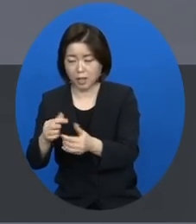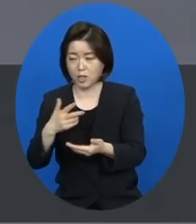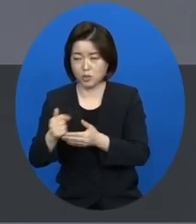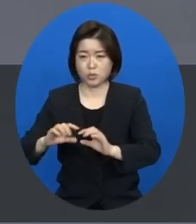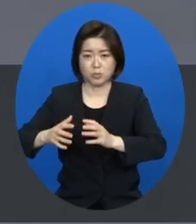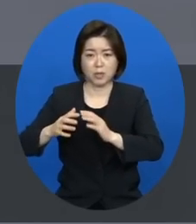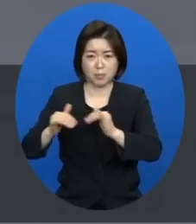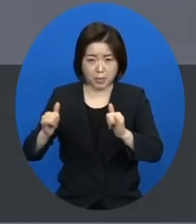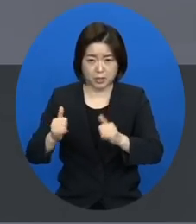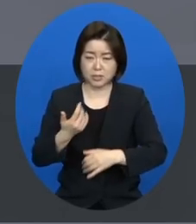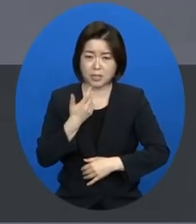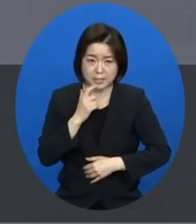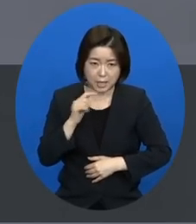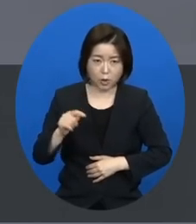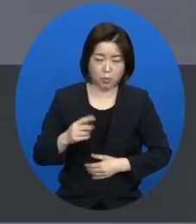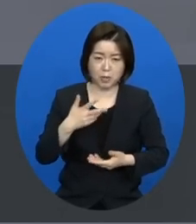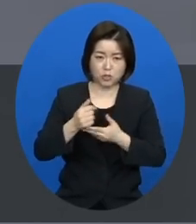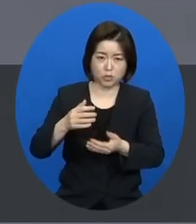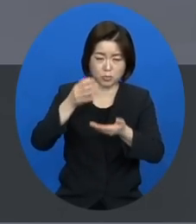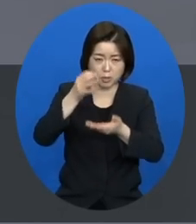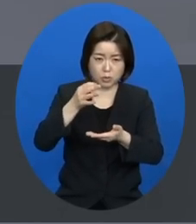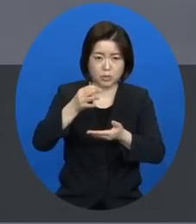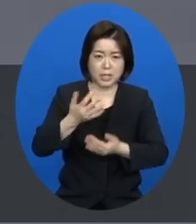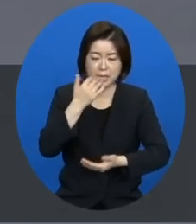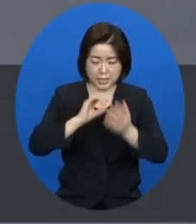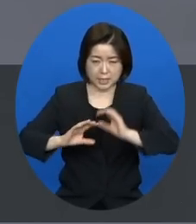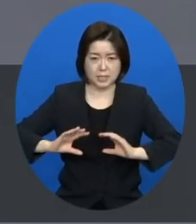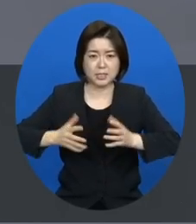유산 이스라엘의 목자가 되게 하셨다.